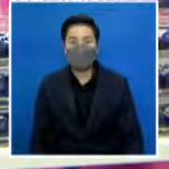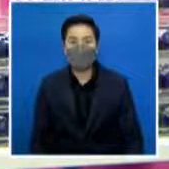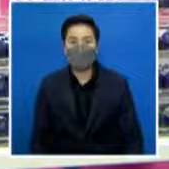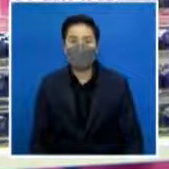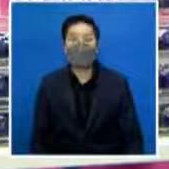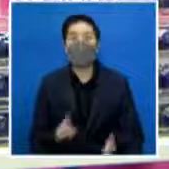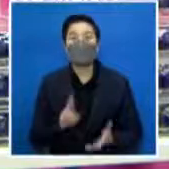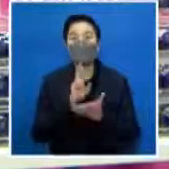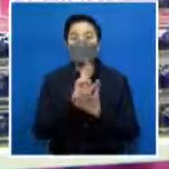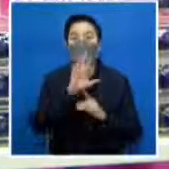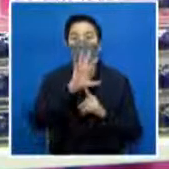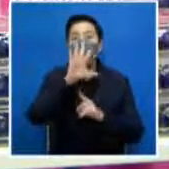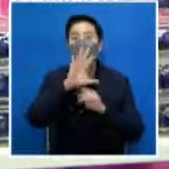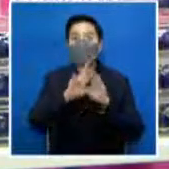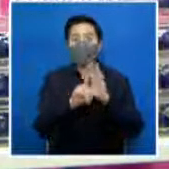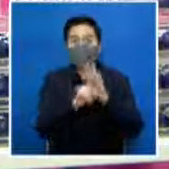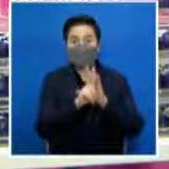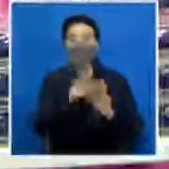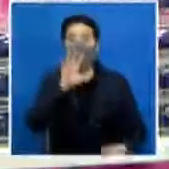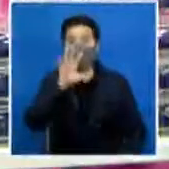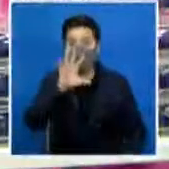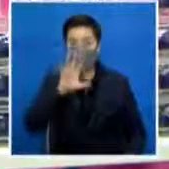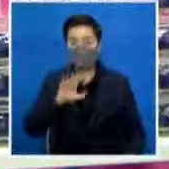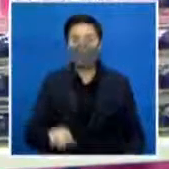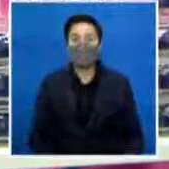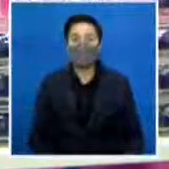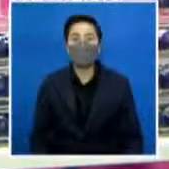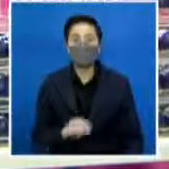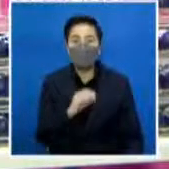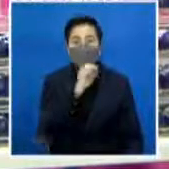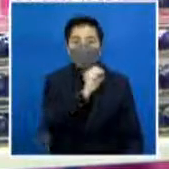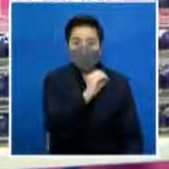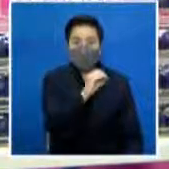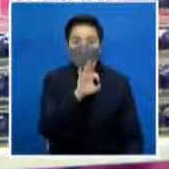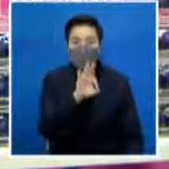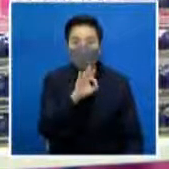อันดับที่5หมุนครั้งที่5เลขที่ออก